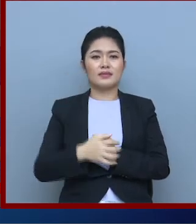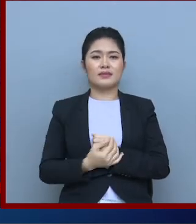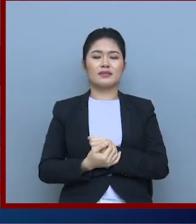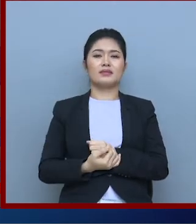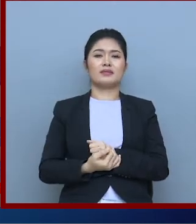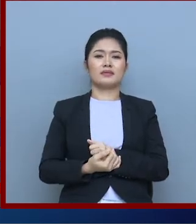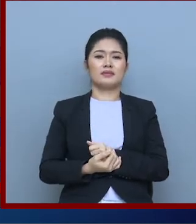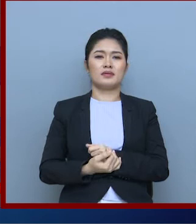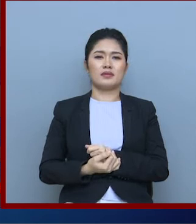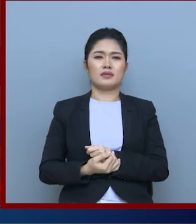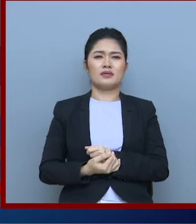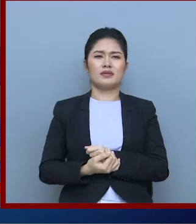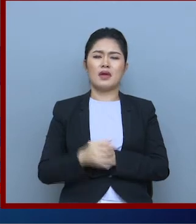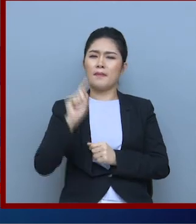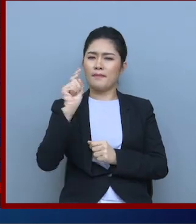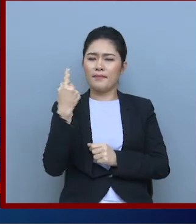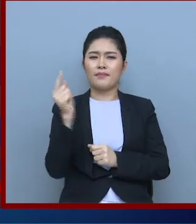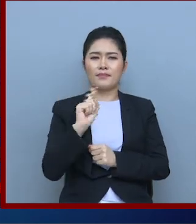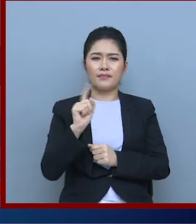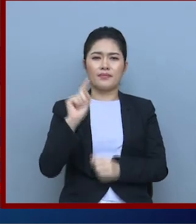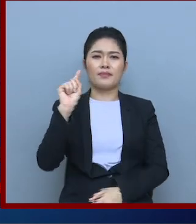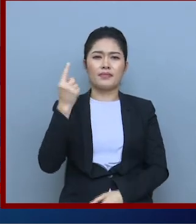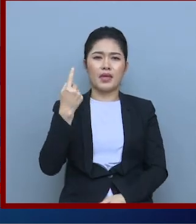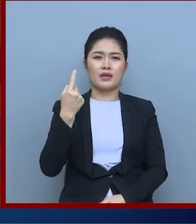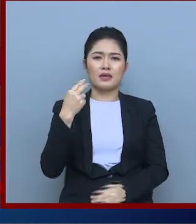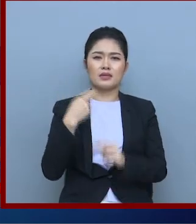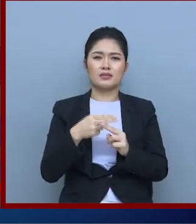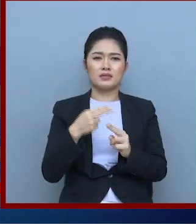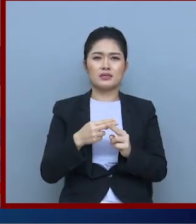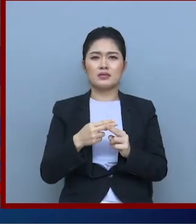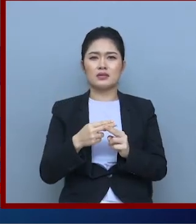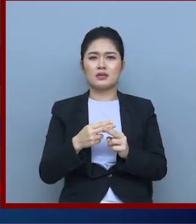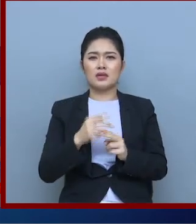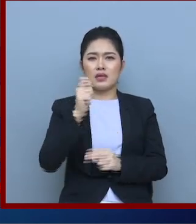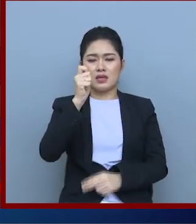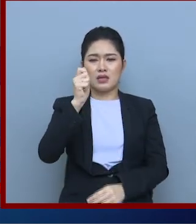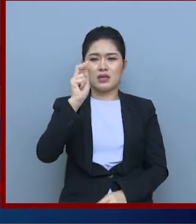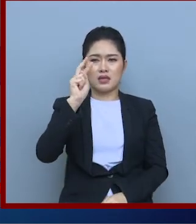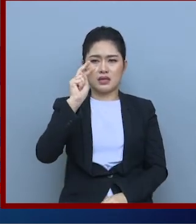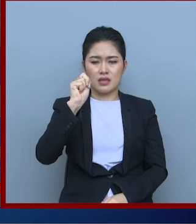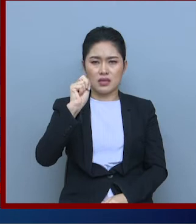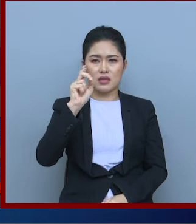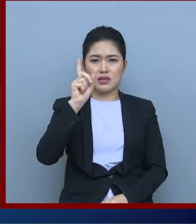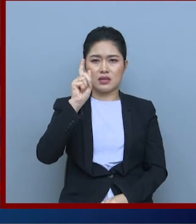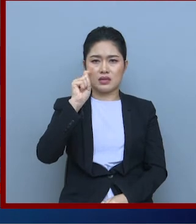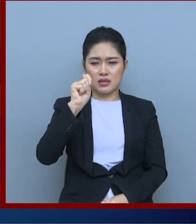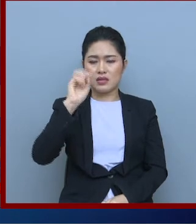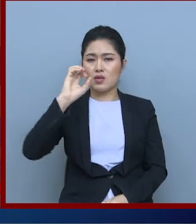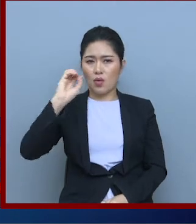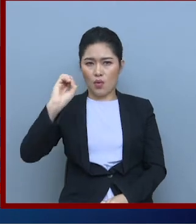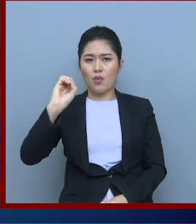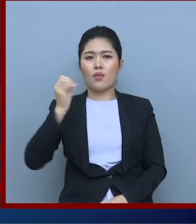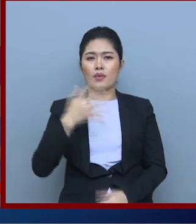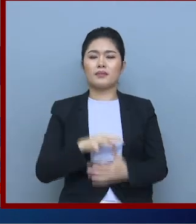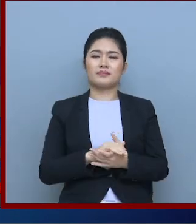ครับที่มาใหม่ก็คือ Anto นะครับของประเทศไทยเหมือนกันที่ทำขึ้นมาแล้วก็ตัวของ